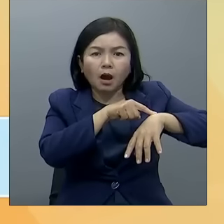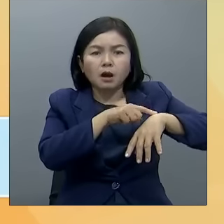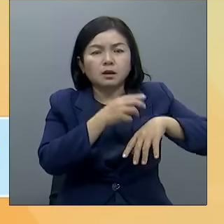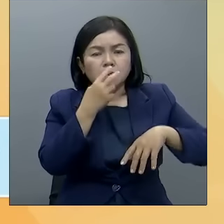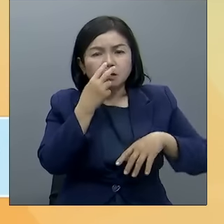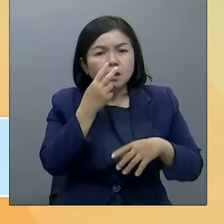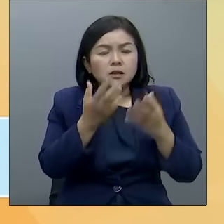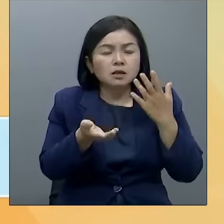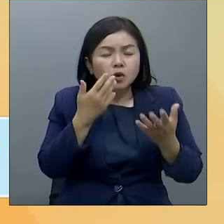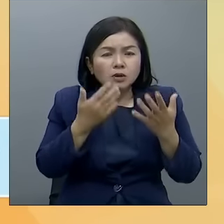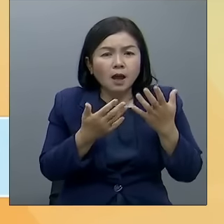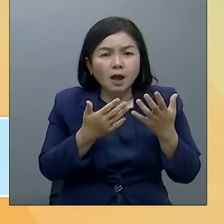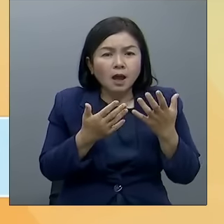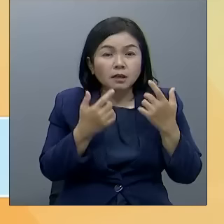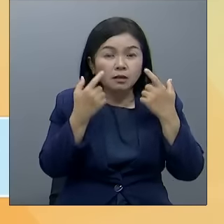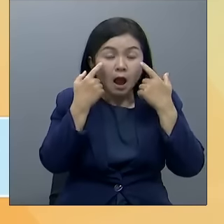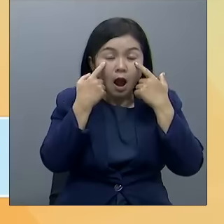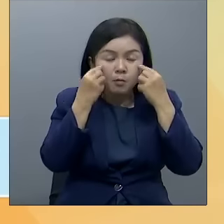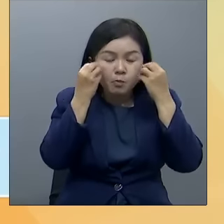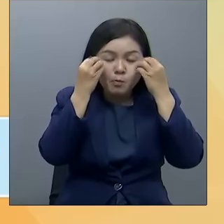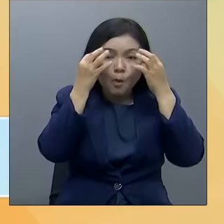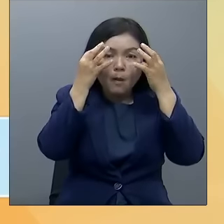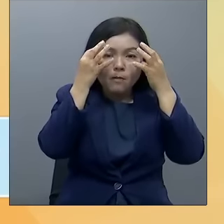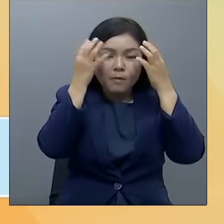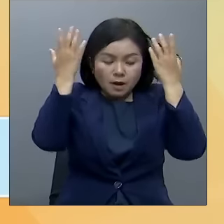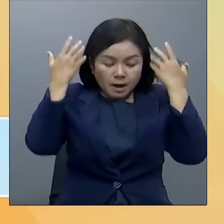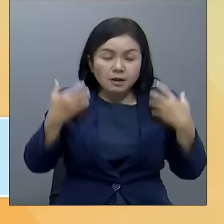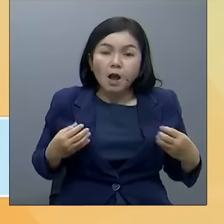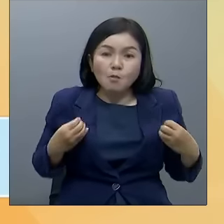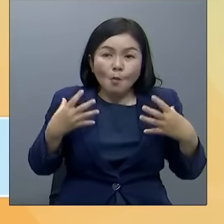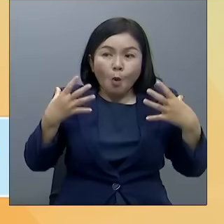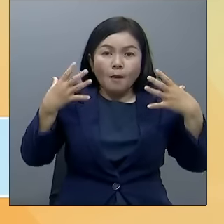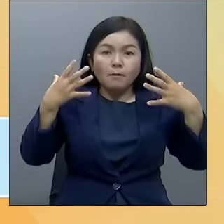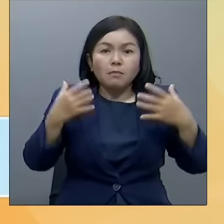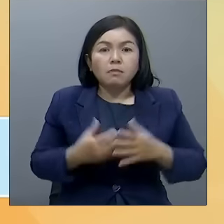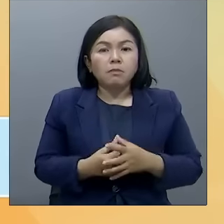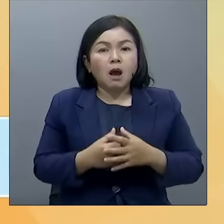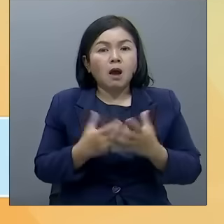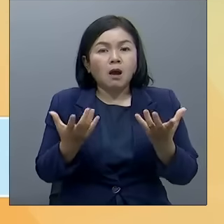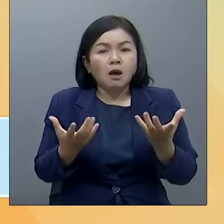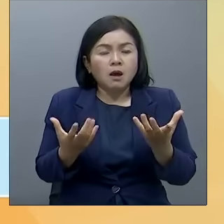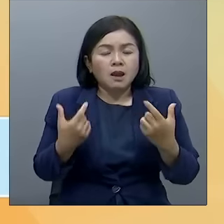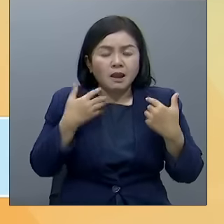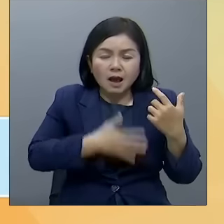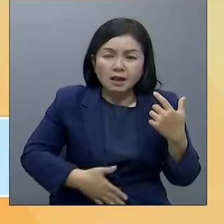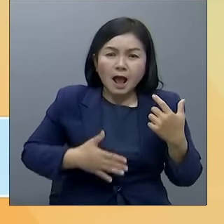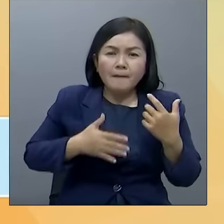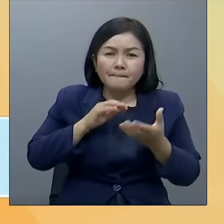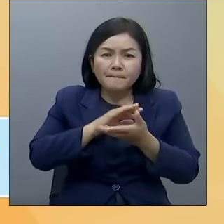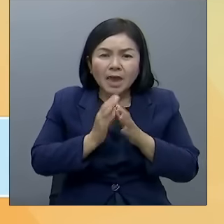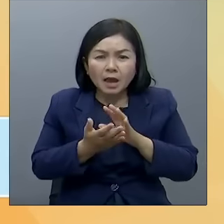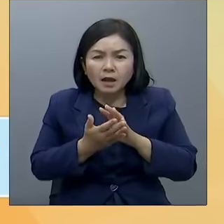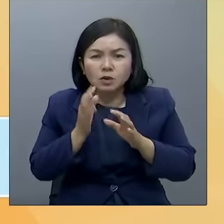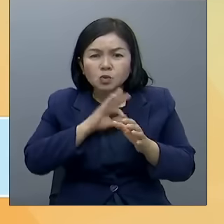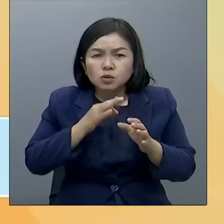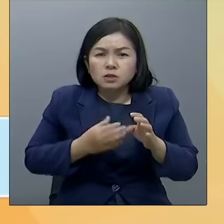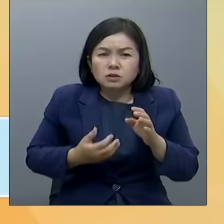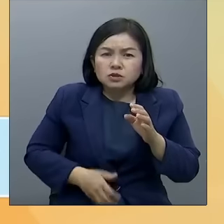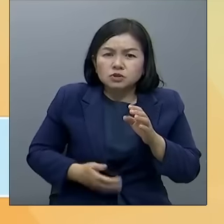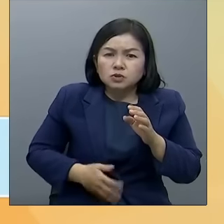รือบางคนอาจจะมีลักษณะตาบวมนะครับตัวบวมน้ำหนักขึ้นเปลี่ยนแปลงเร็ว ครับ หรือบางคนอาจจะมีลักษณะอาการผิดปกติของปัสสาวะ